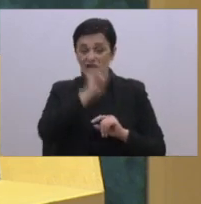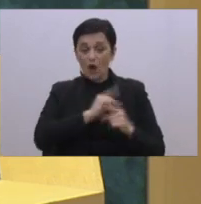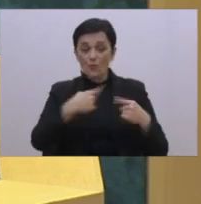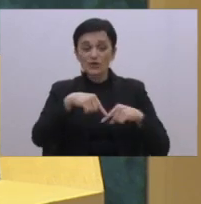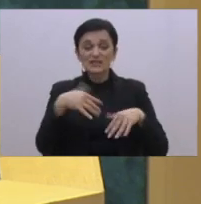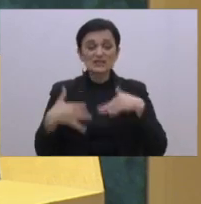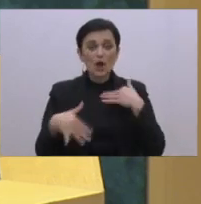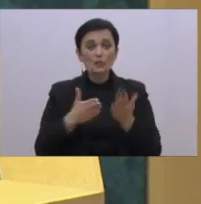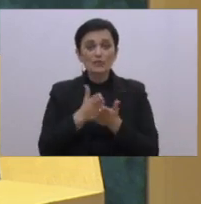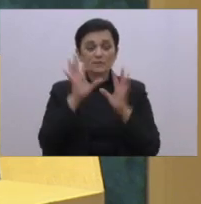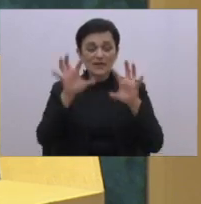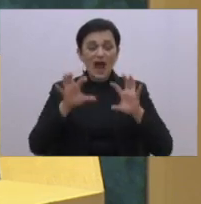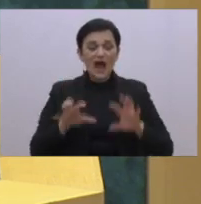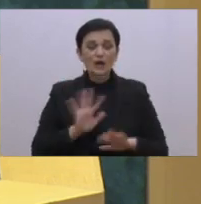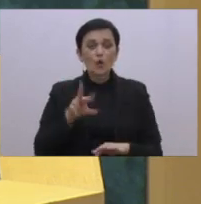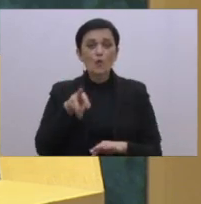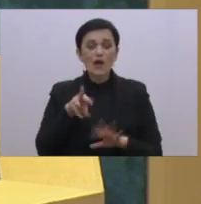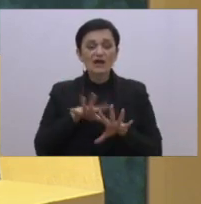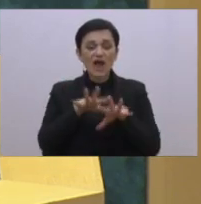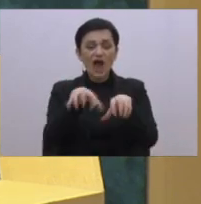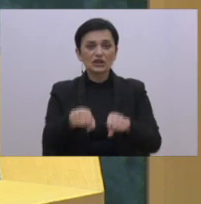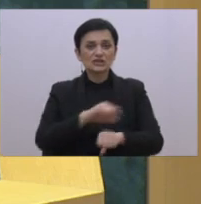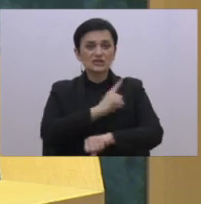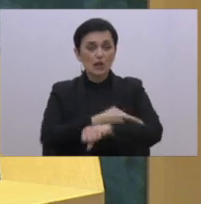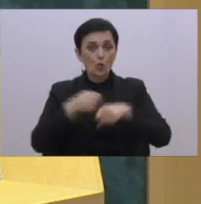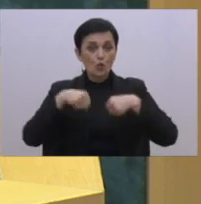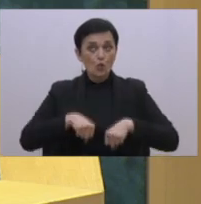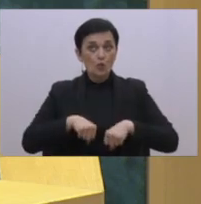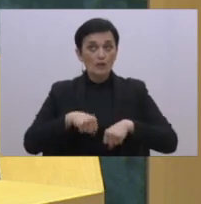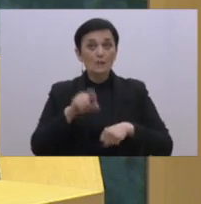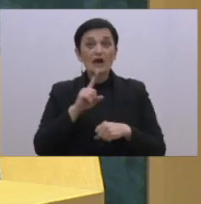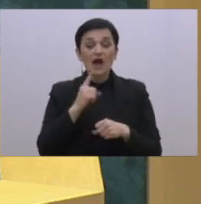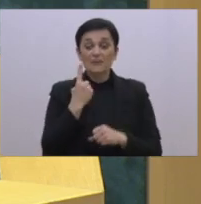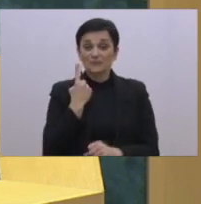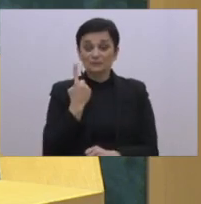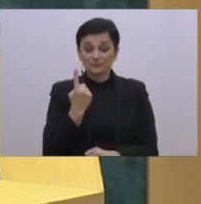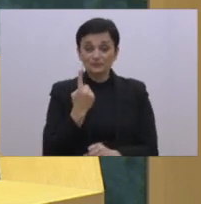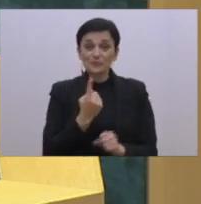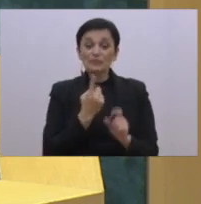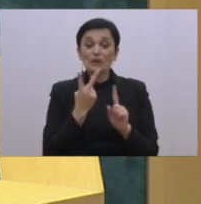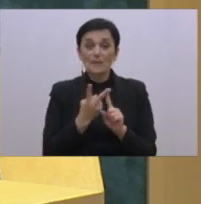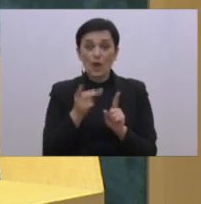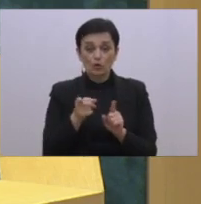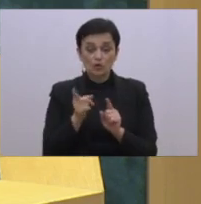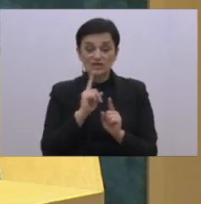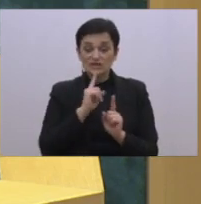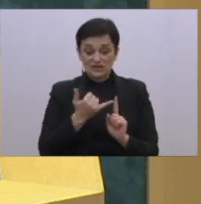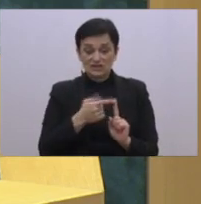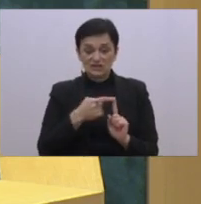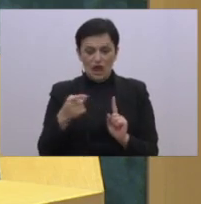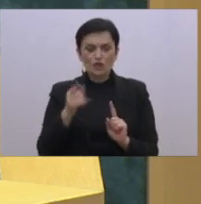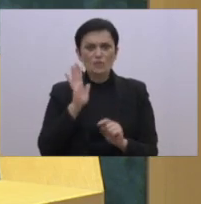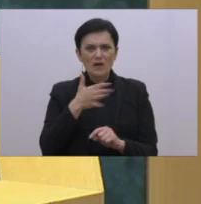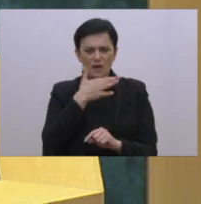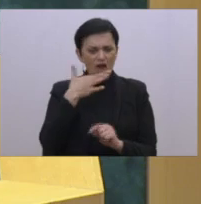გზით არაკანონიერი მეთოდებით ხელში ჩაიგდო ძალაუფლება. და რადგან ერთიც და მეორეც მიმდინარე წელს ალბათ უხვად